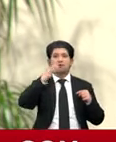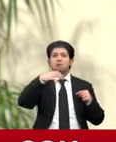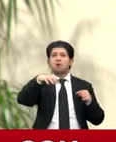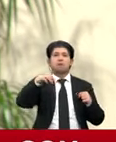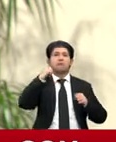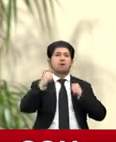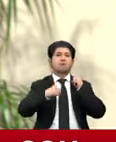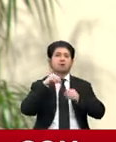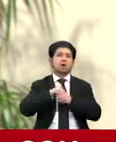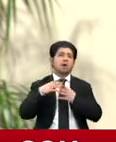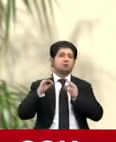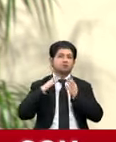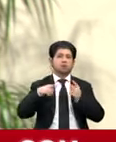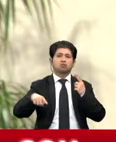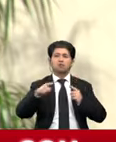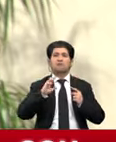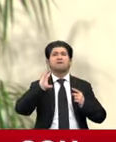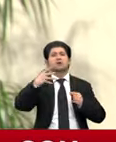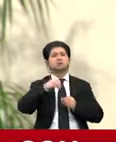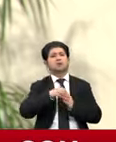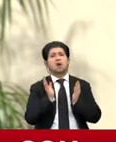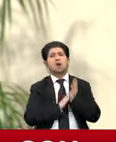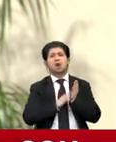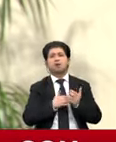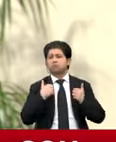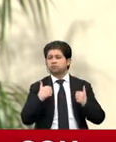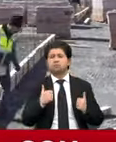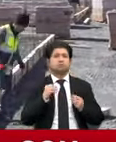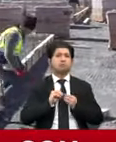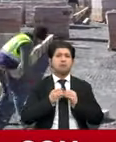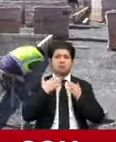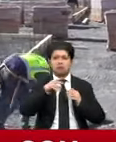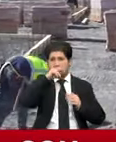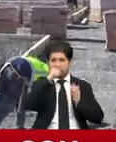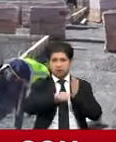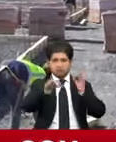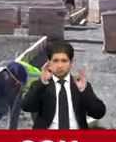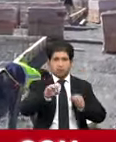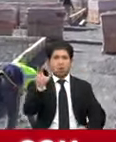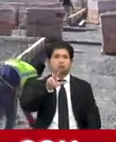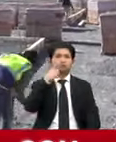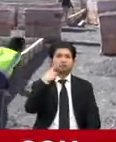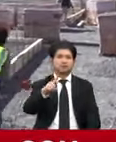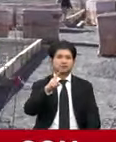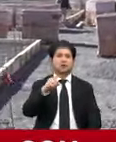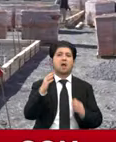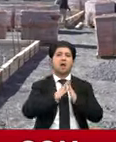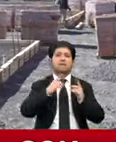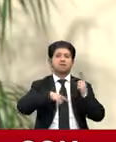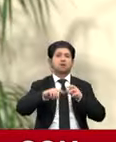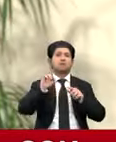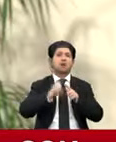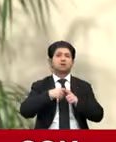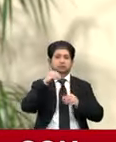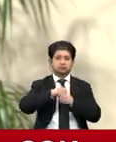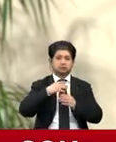bölgedeki fabrikamızla beraber bunun çok daha fazlasını karşılayabilecek durumda. Mart'ta başlayacağımız 30 bin konut